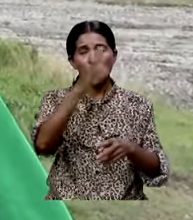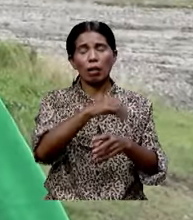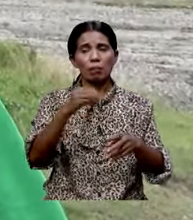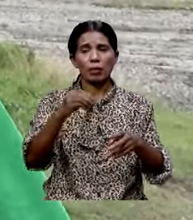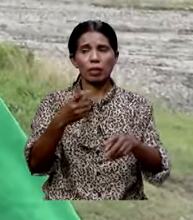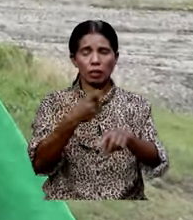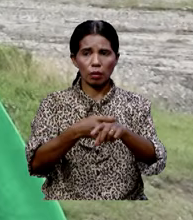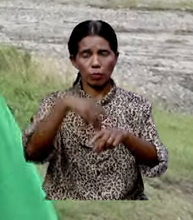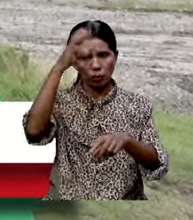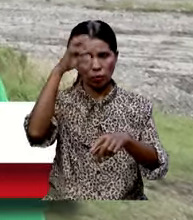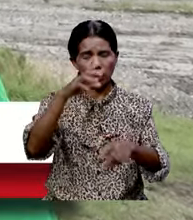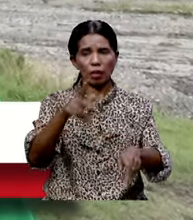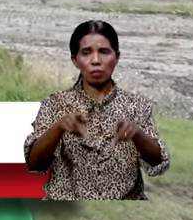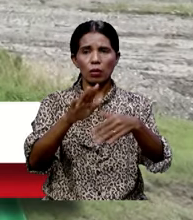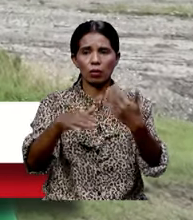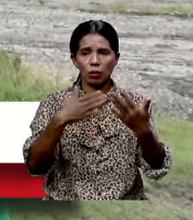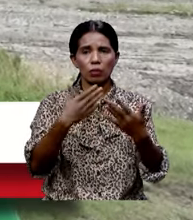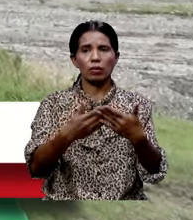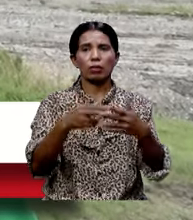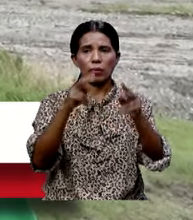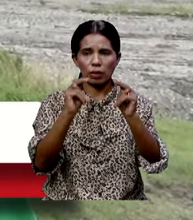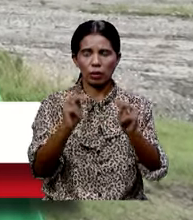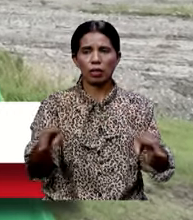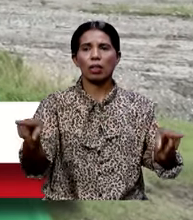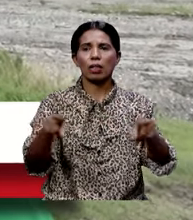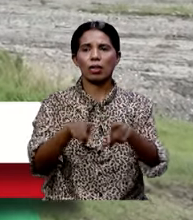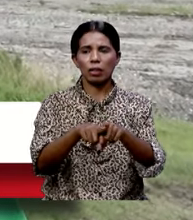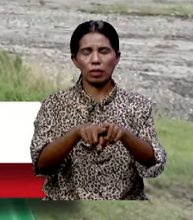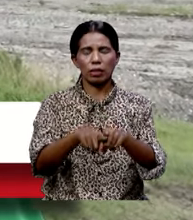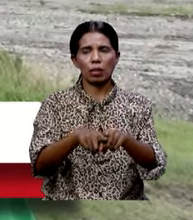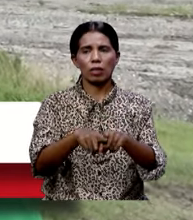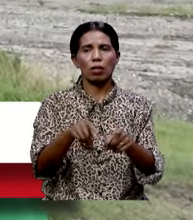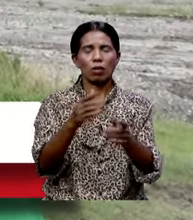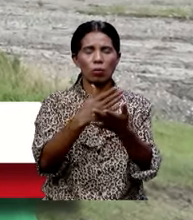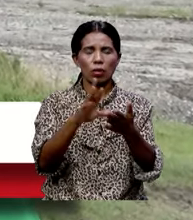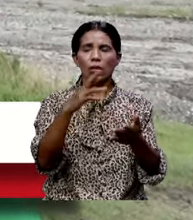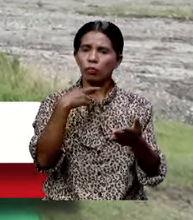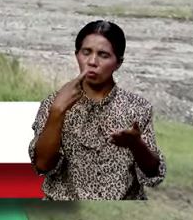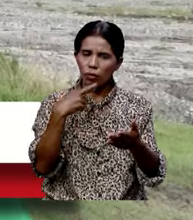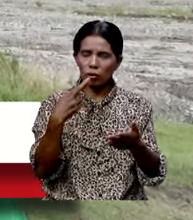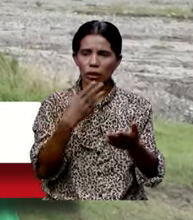kola koi komunidade tem kultura pas tamba ne cidade básico hanesa umalara ninian fos sasang